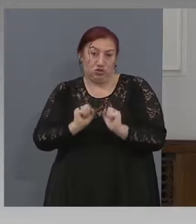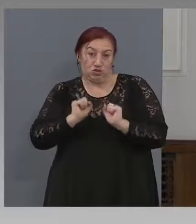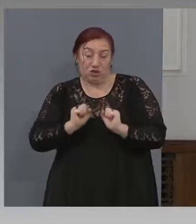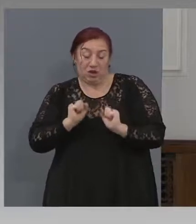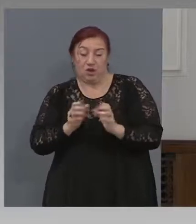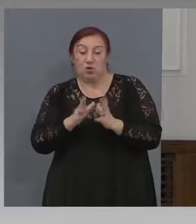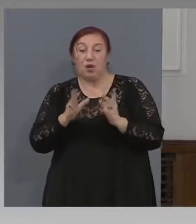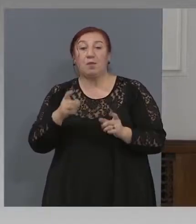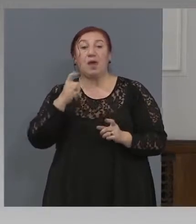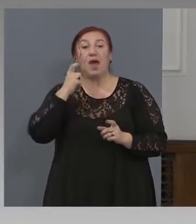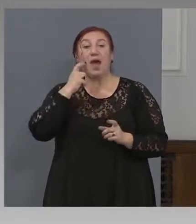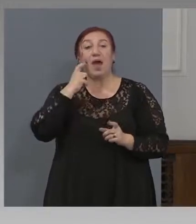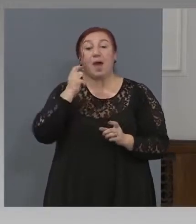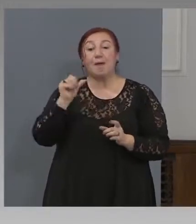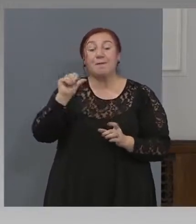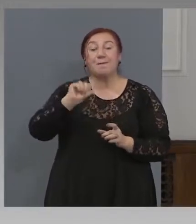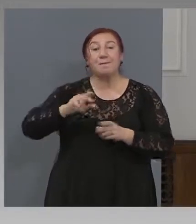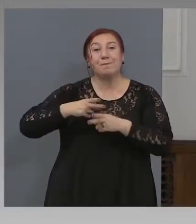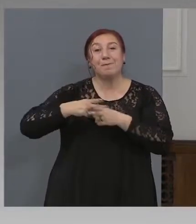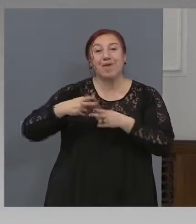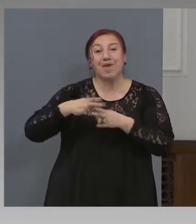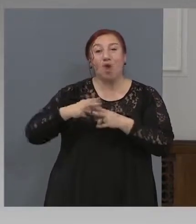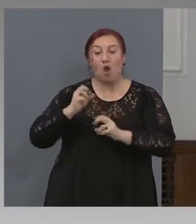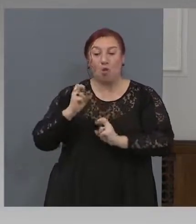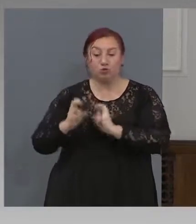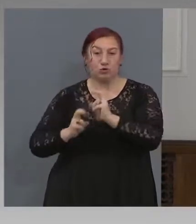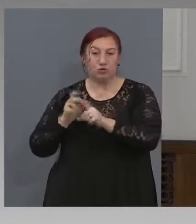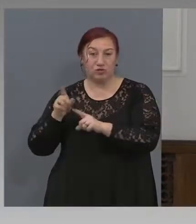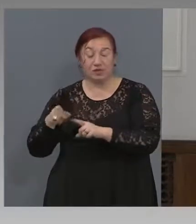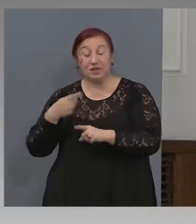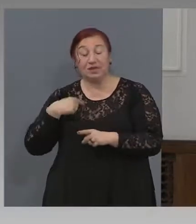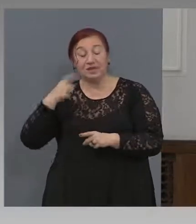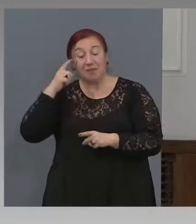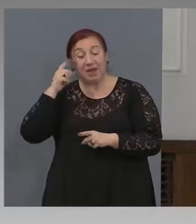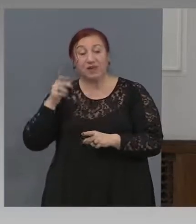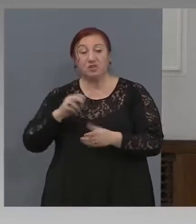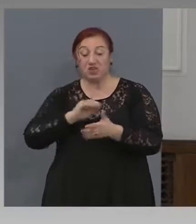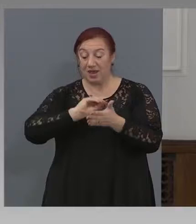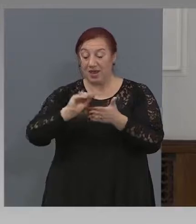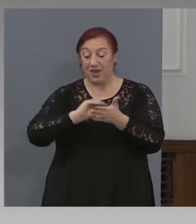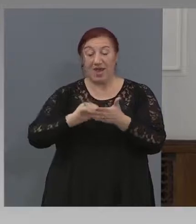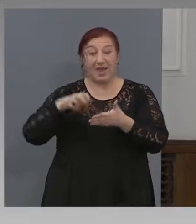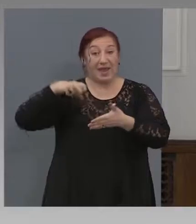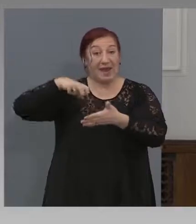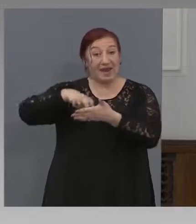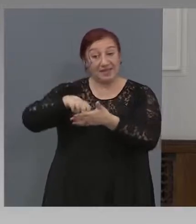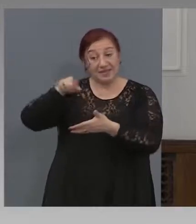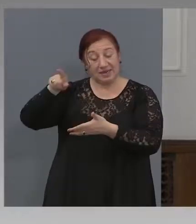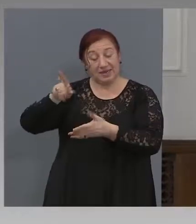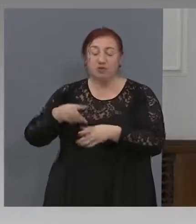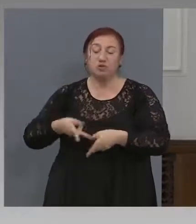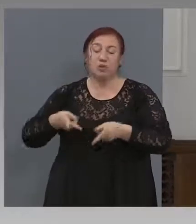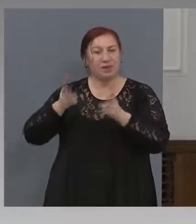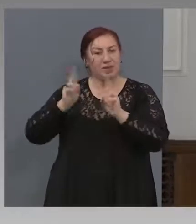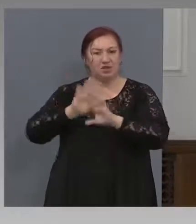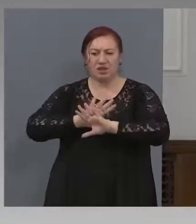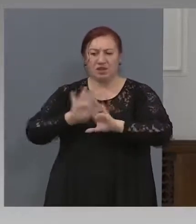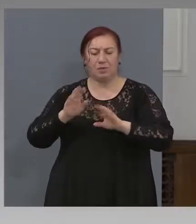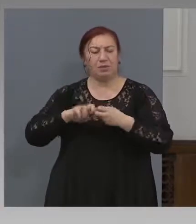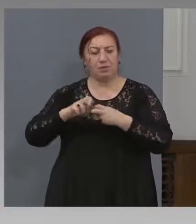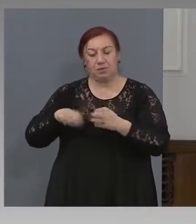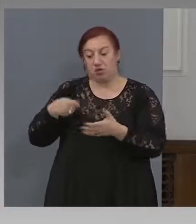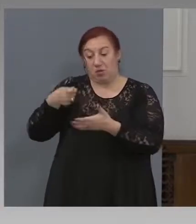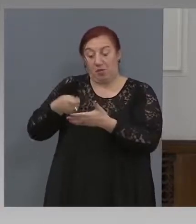на биопроизводителите и се надявам там, че проблемите с биорегистъра ще бъдат решени, за да ги платим пак в съответния срок. Също